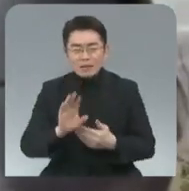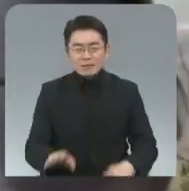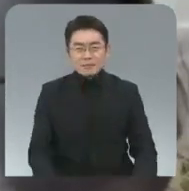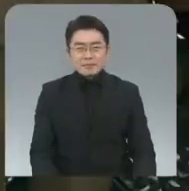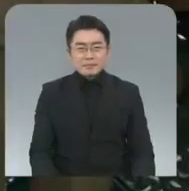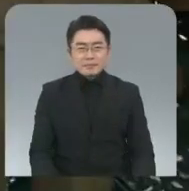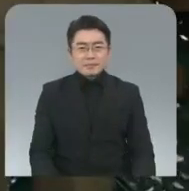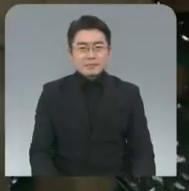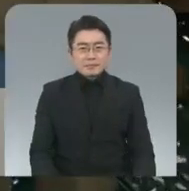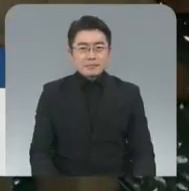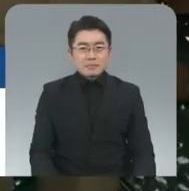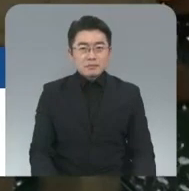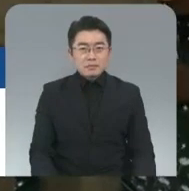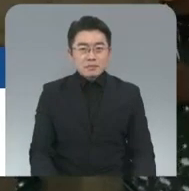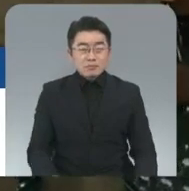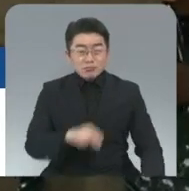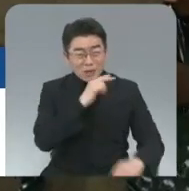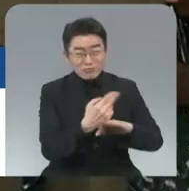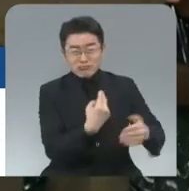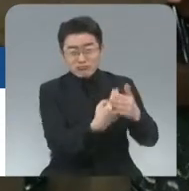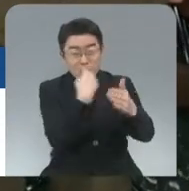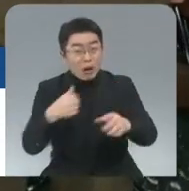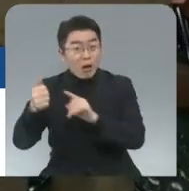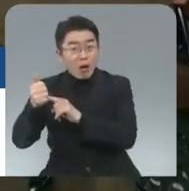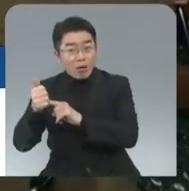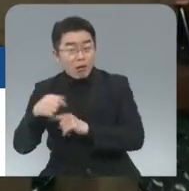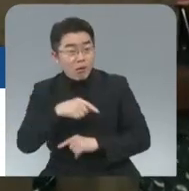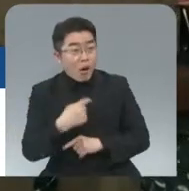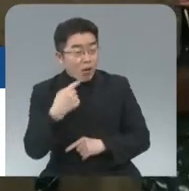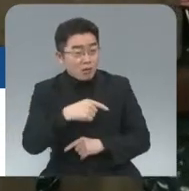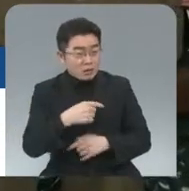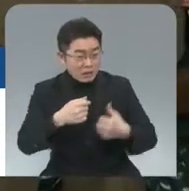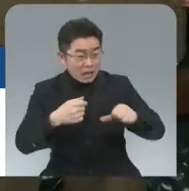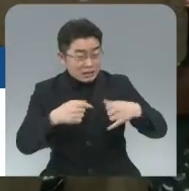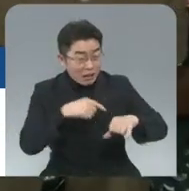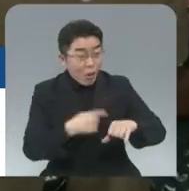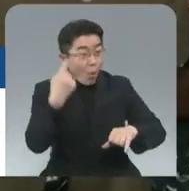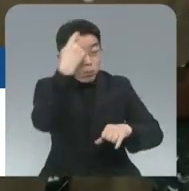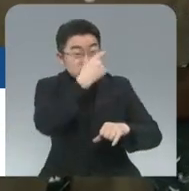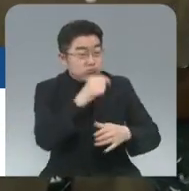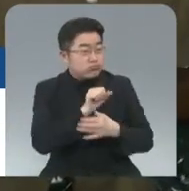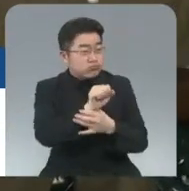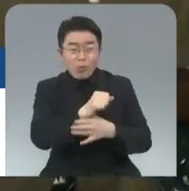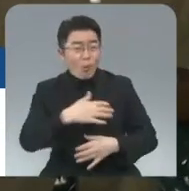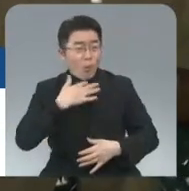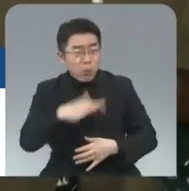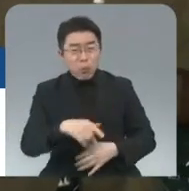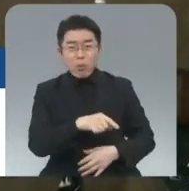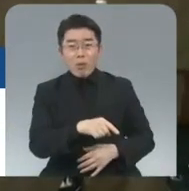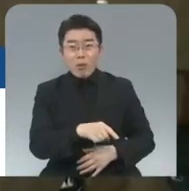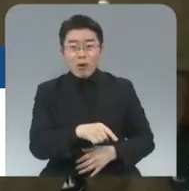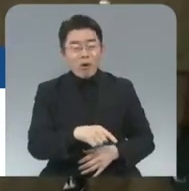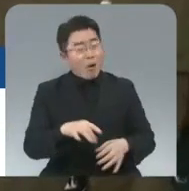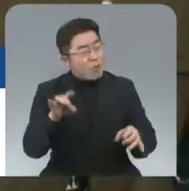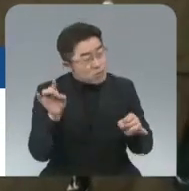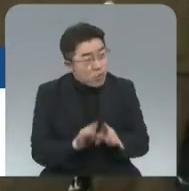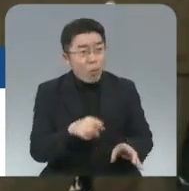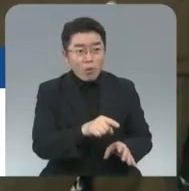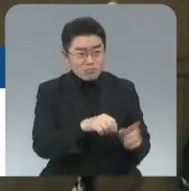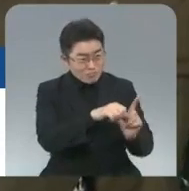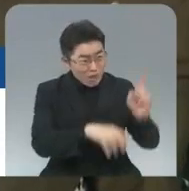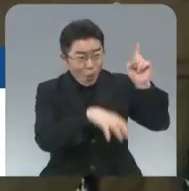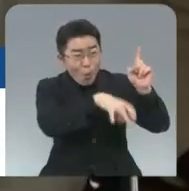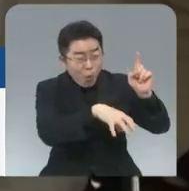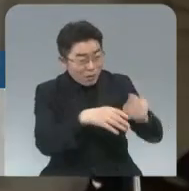anak salah satunya adalah anak perempuan keduanya Kim ju'e yang baru-baru ini tampil di hadapan publik Kim Joe dilaporkan